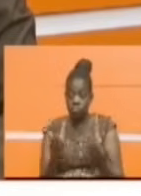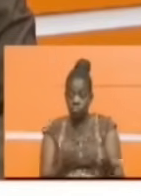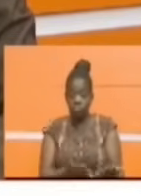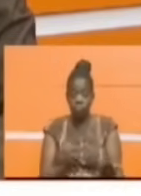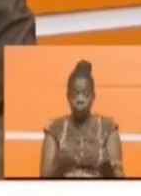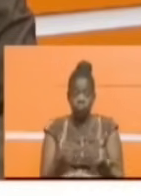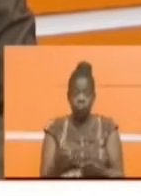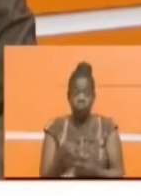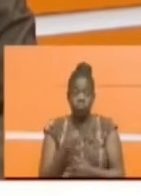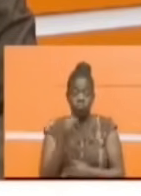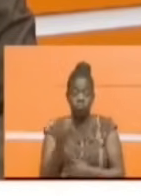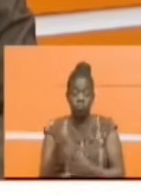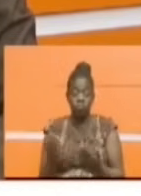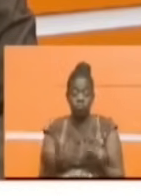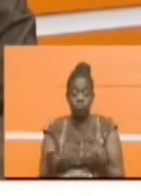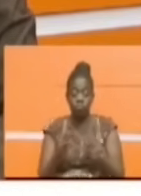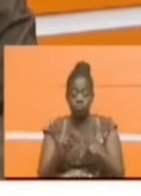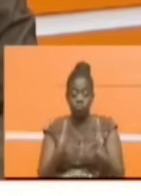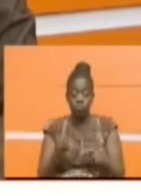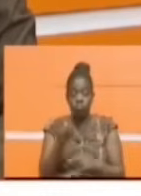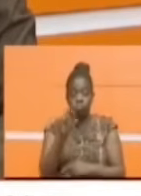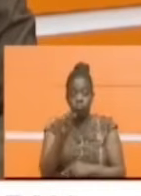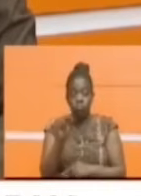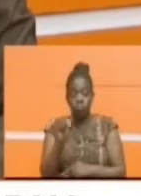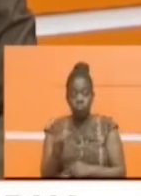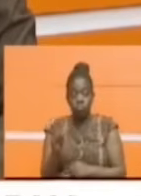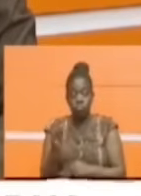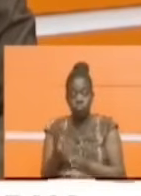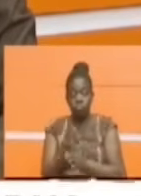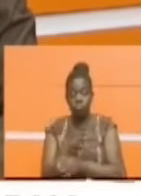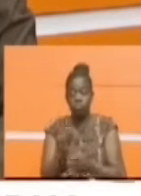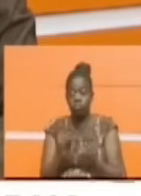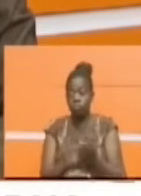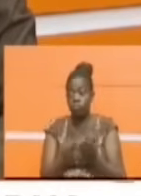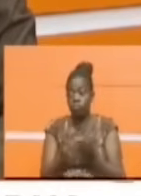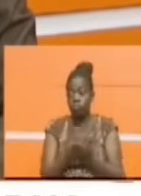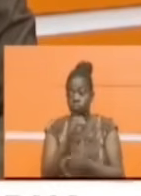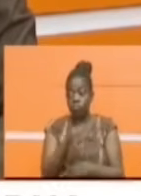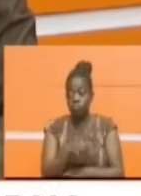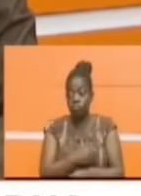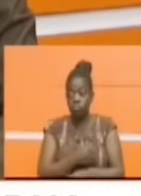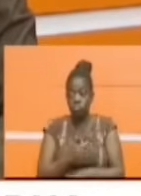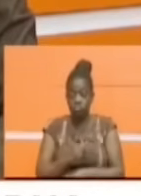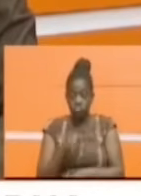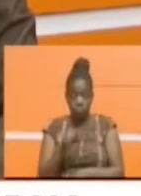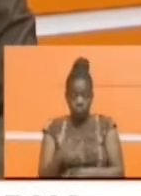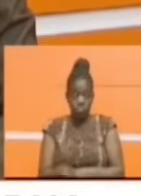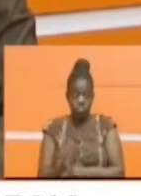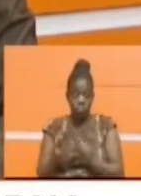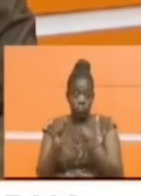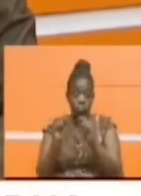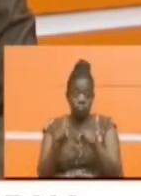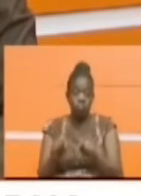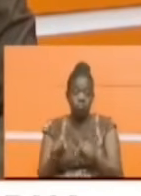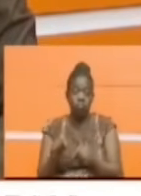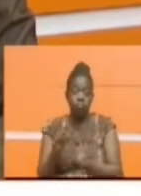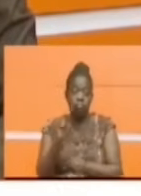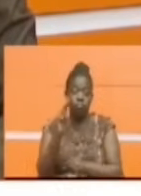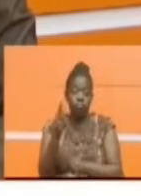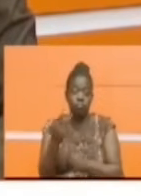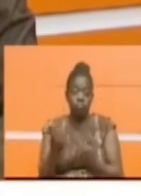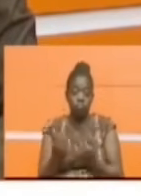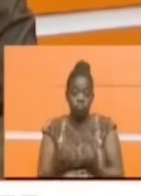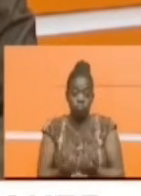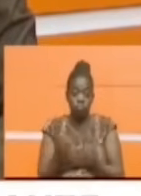obukulu akebere bwendagabutonde nga tannafuna mugabo gwe kidiridde nnyina okulumba omukyalo omuto